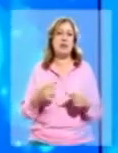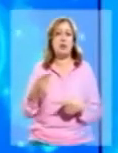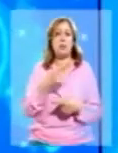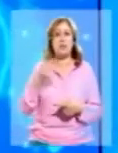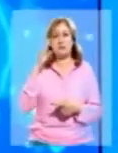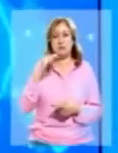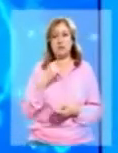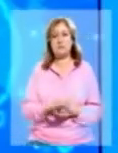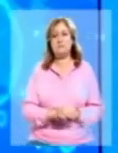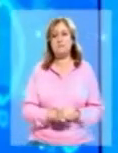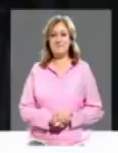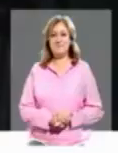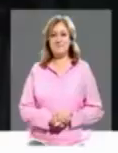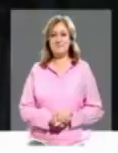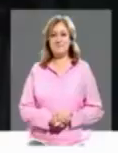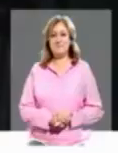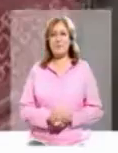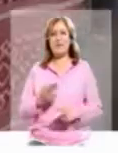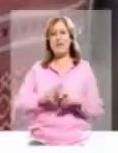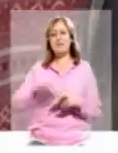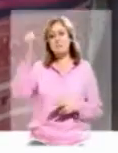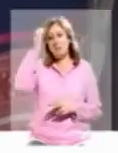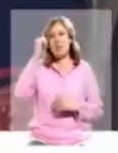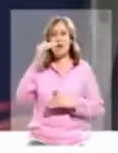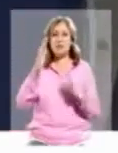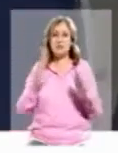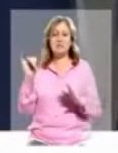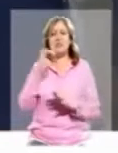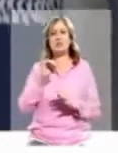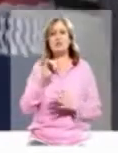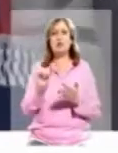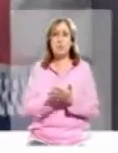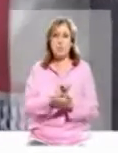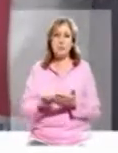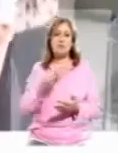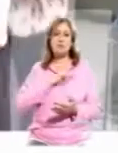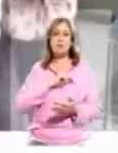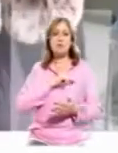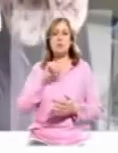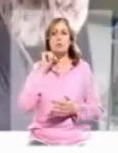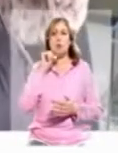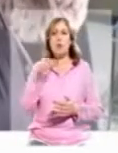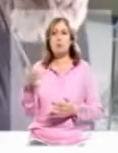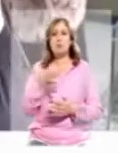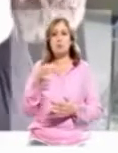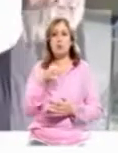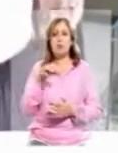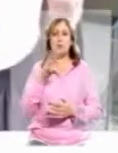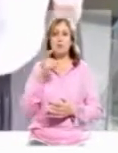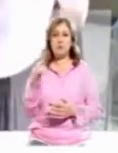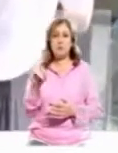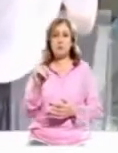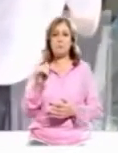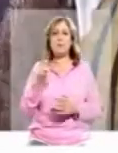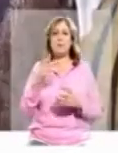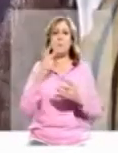регионов Казахстана. Эти экспонаты, картины и исторические документы сотрудники Кустанайского областного историко-краеведческого